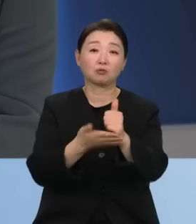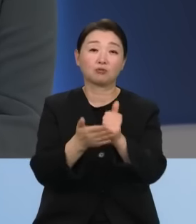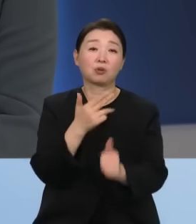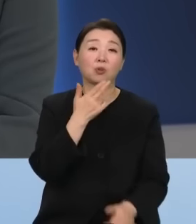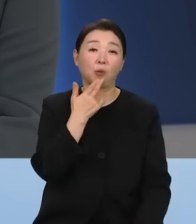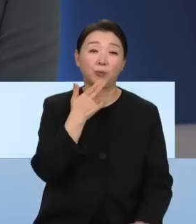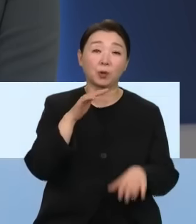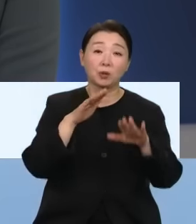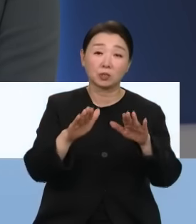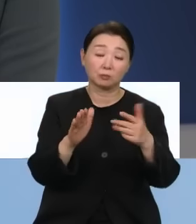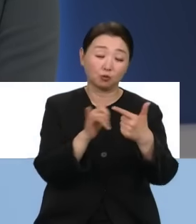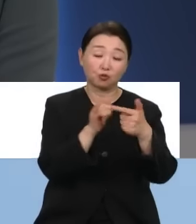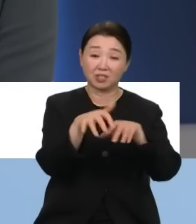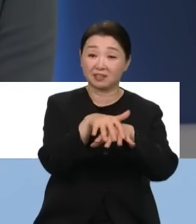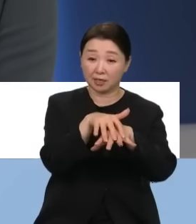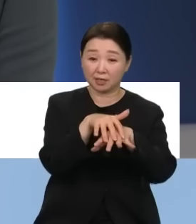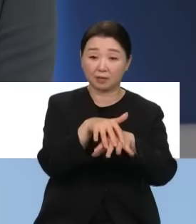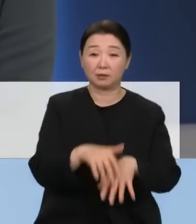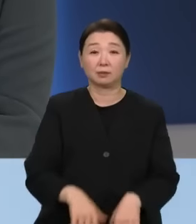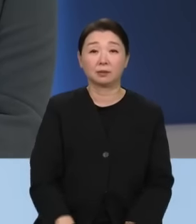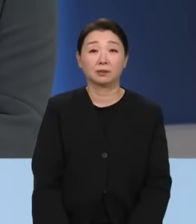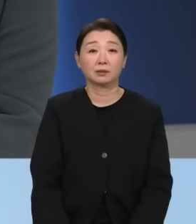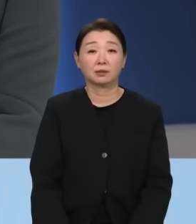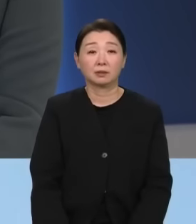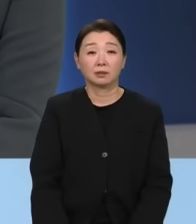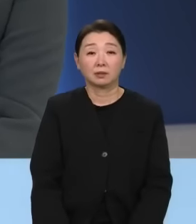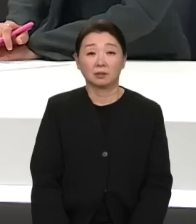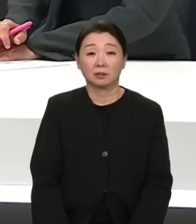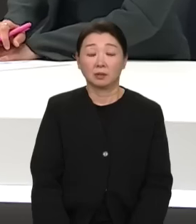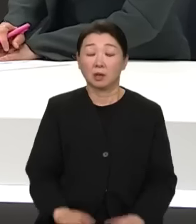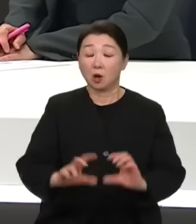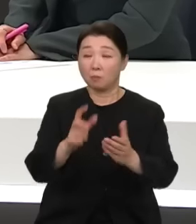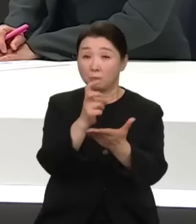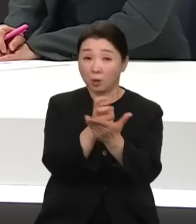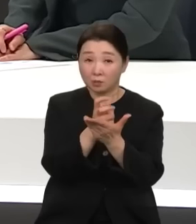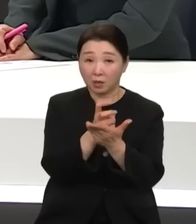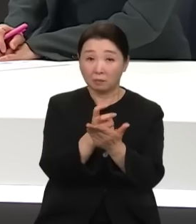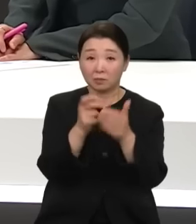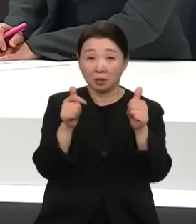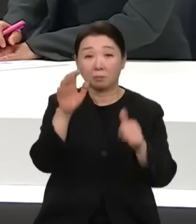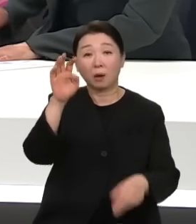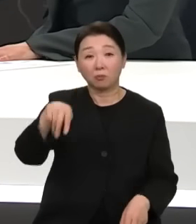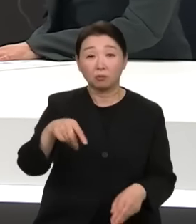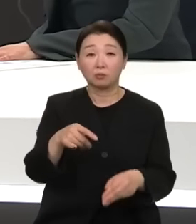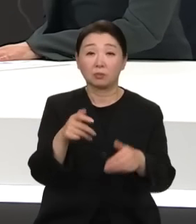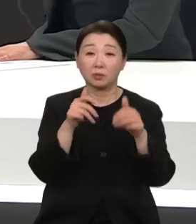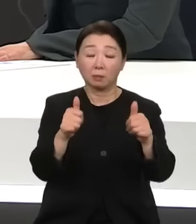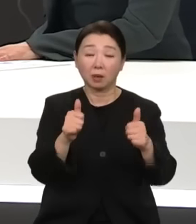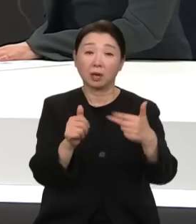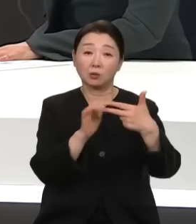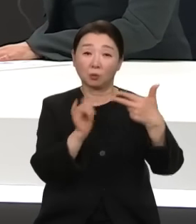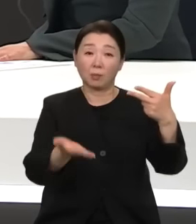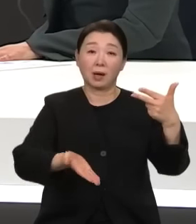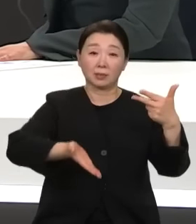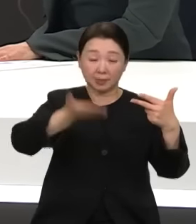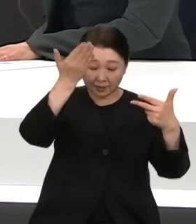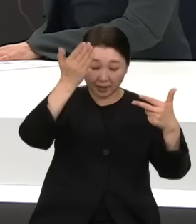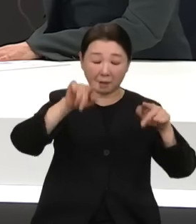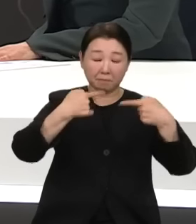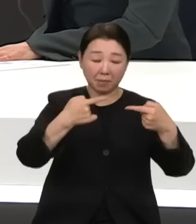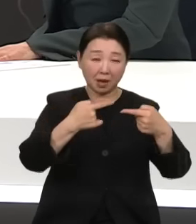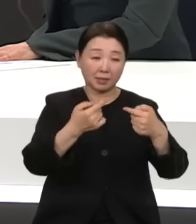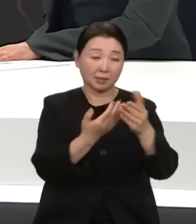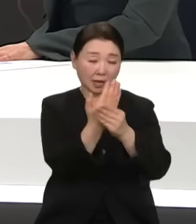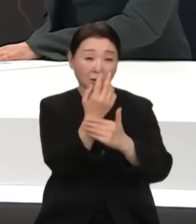하면서 헌재는 지금 6인 체제입니다 헌재 법에는 재판부가 재판 간 일곱 명 이상의 출석으로